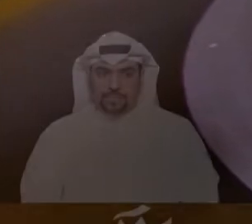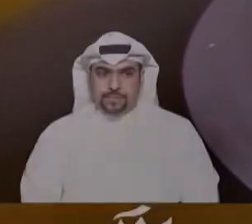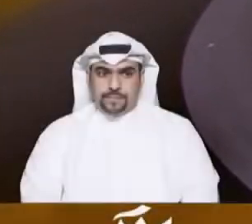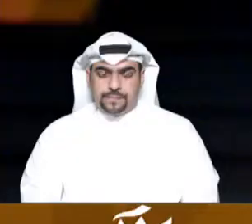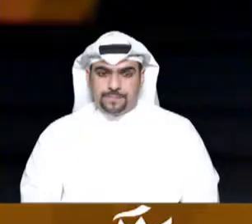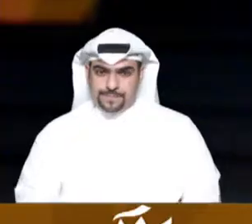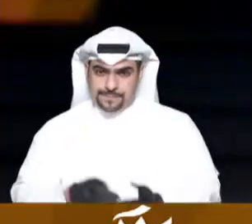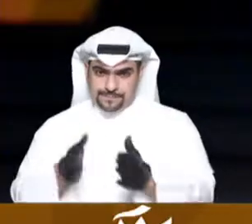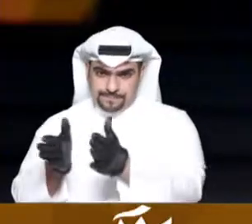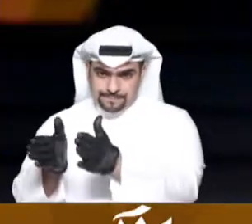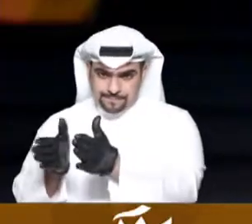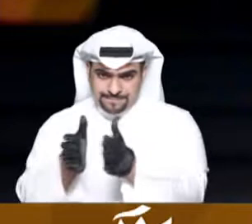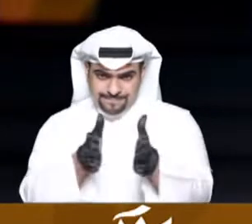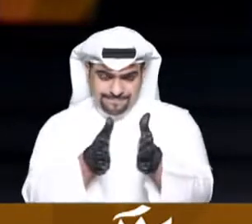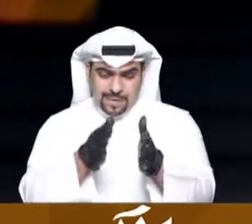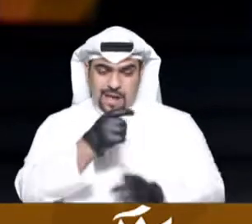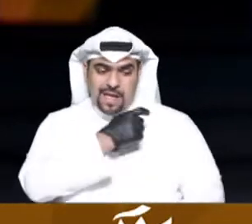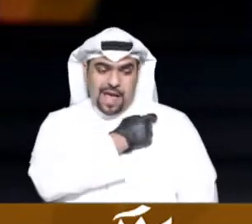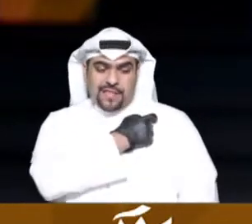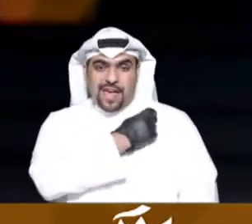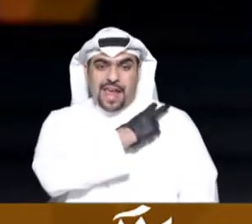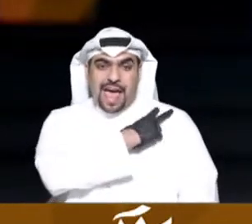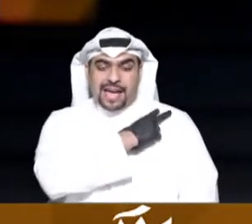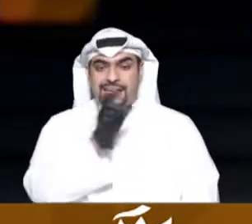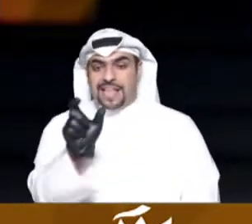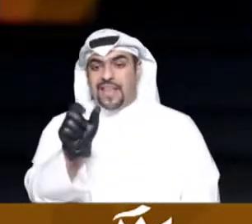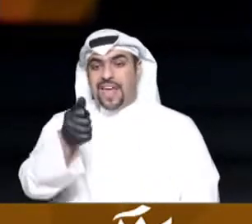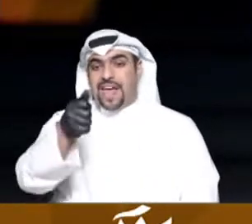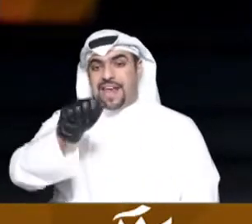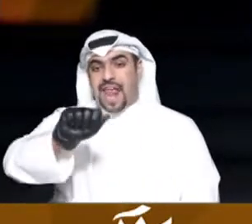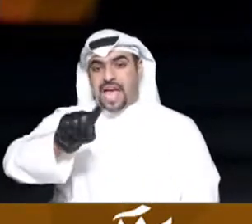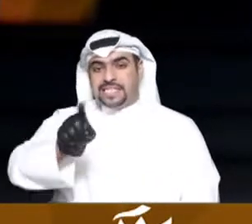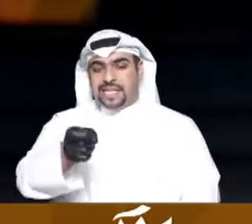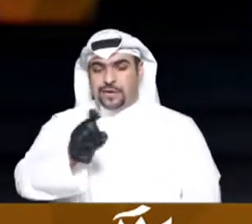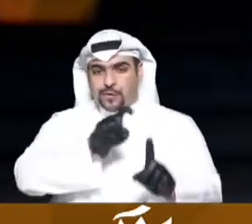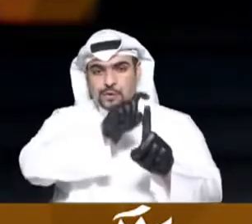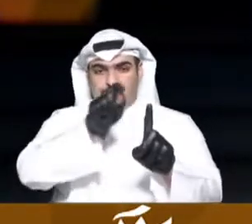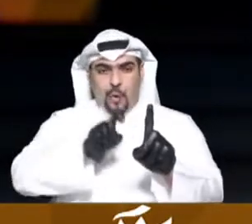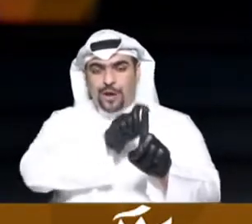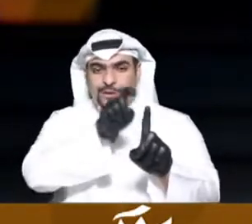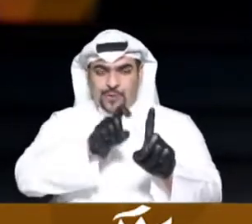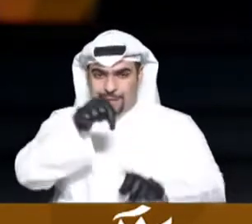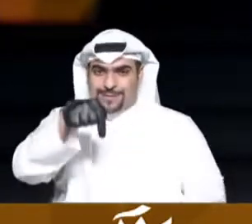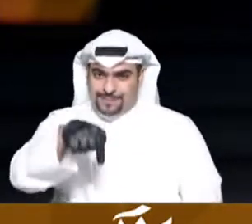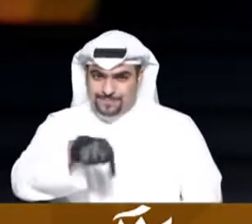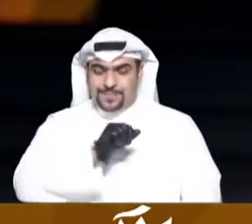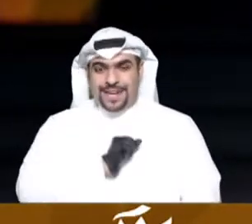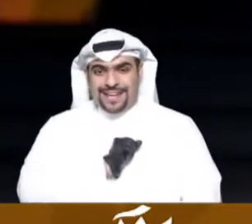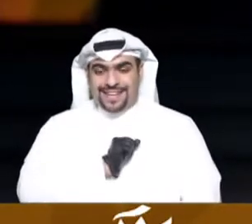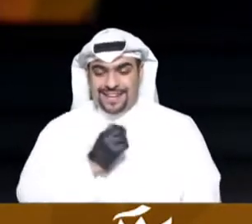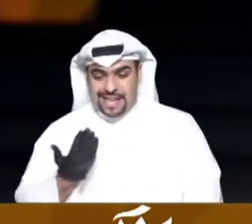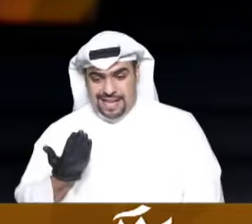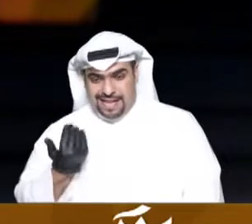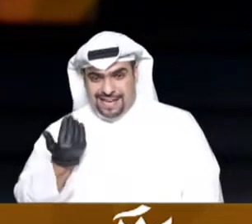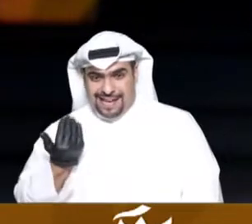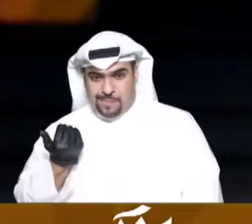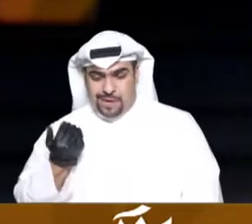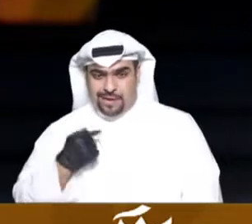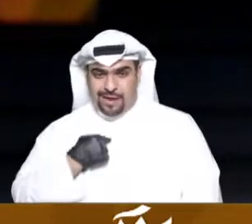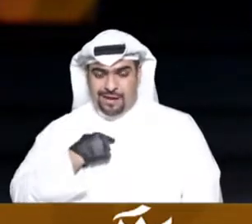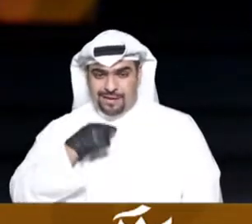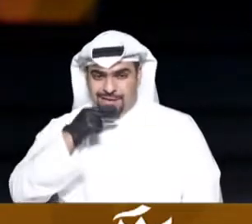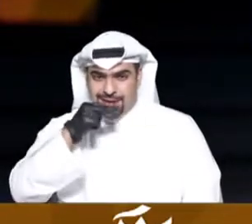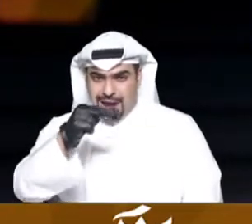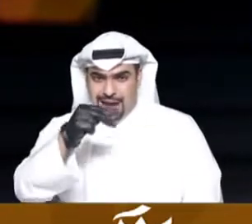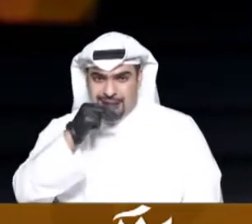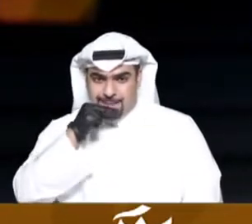عودة إلى ضيفي العقيد ناصر بصليب، يعني سعداء بلقائك اليوم. قبل شوي تكلمنا عن عقوبات الحجر المنزلي.